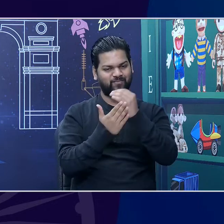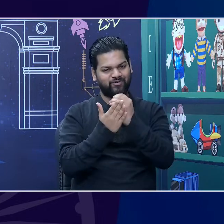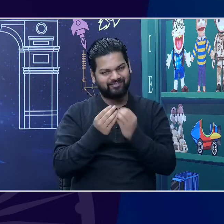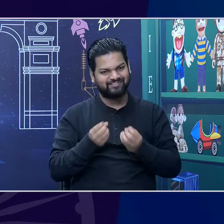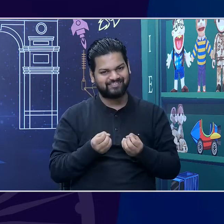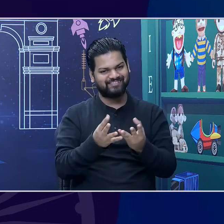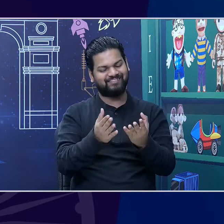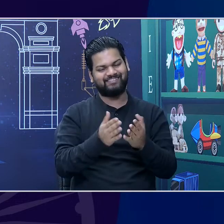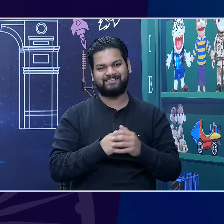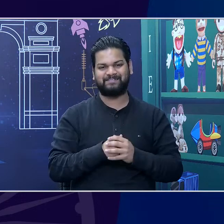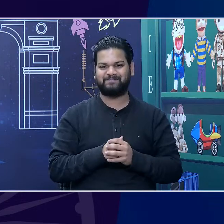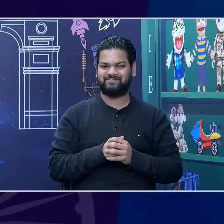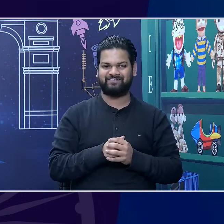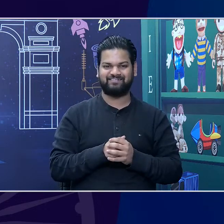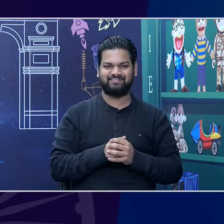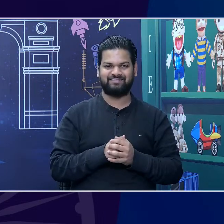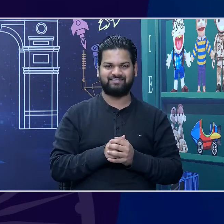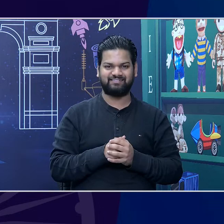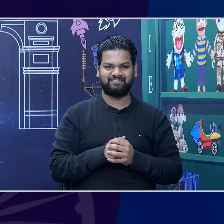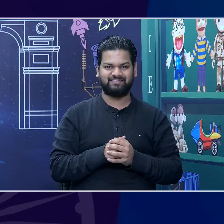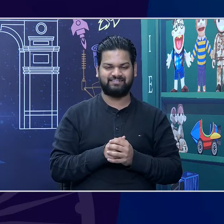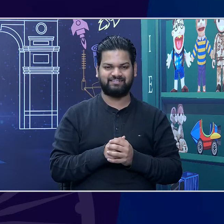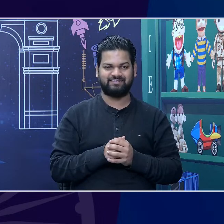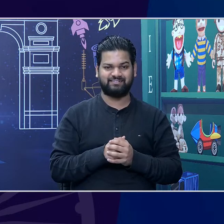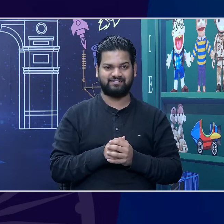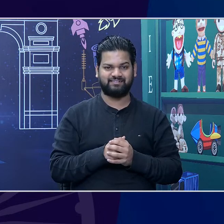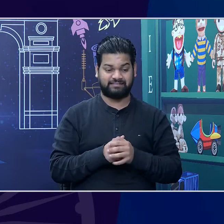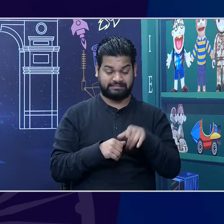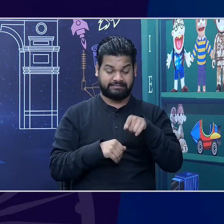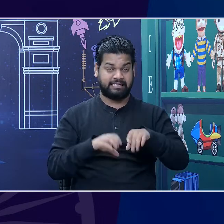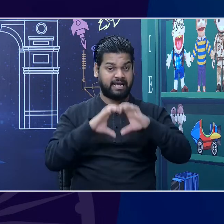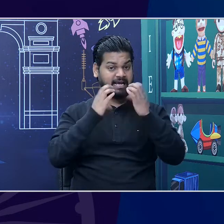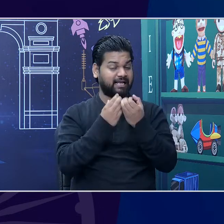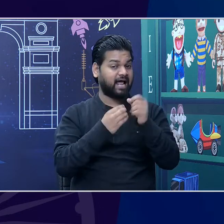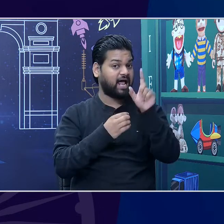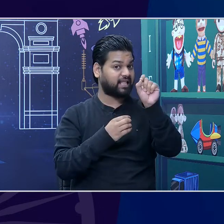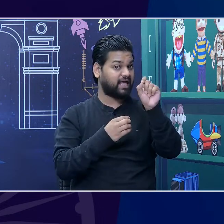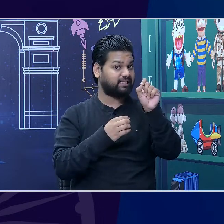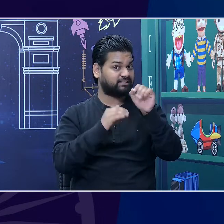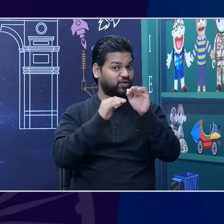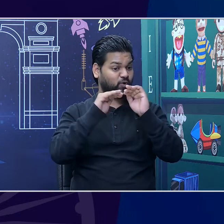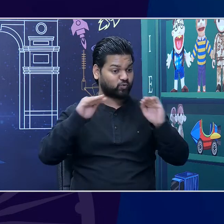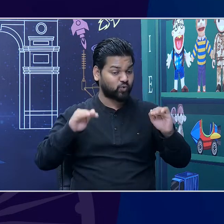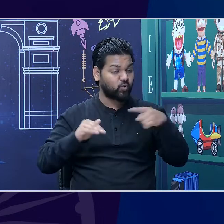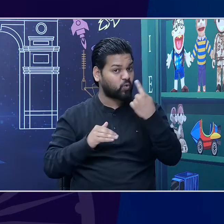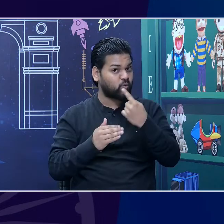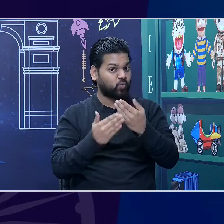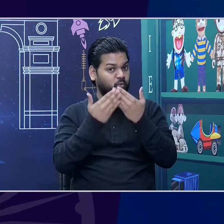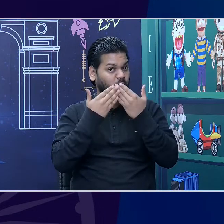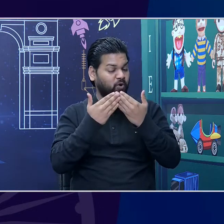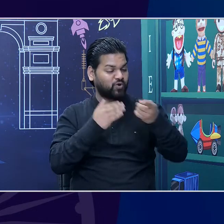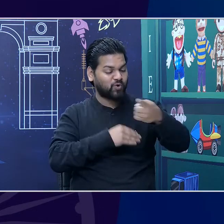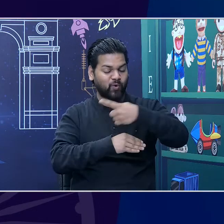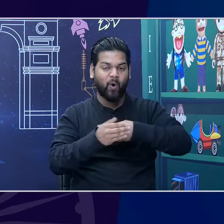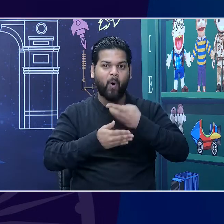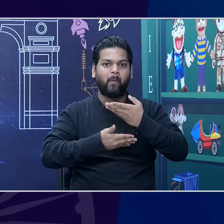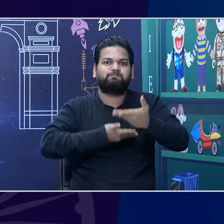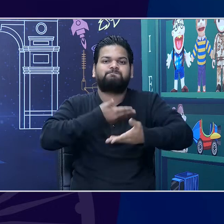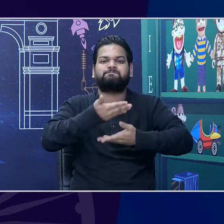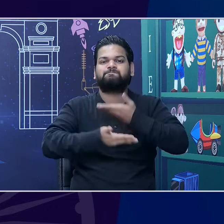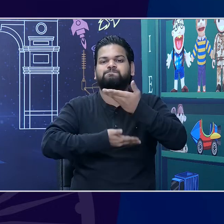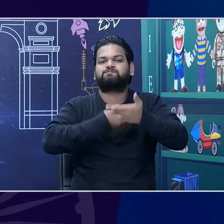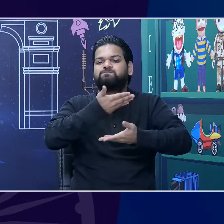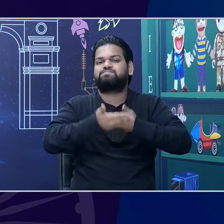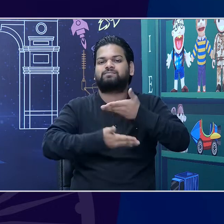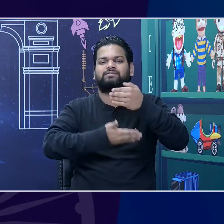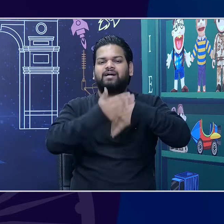यानी हमारा जो ये सेशन है वो है क्लास 10 के स्टूडेंट्स के लिए मैथमेटिक्स का, और आज हम पढ़ने वाले हैं